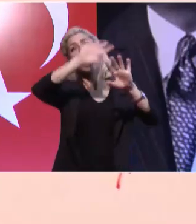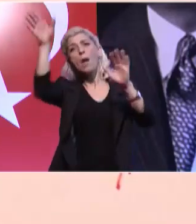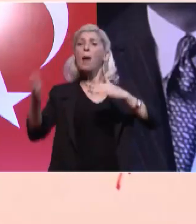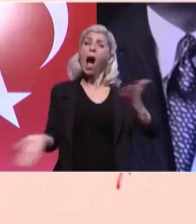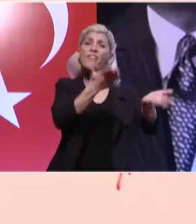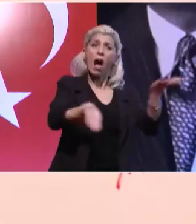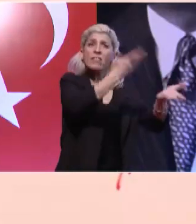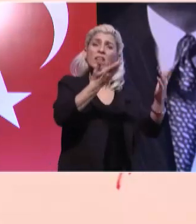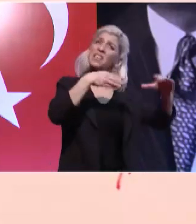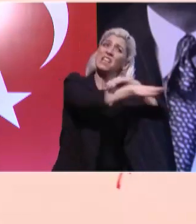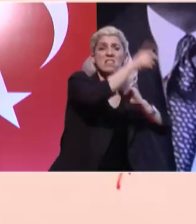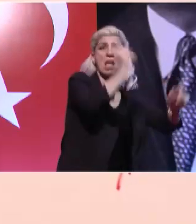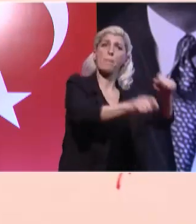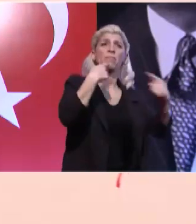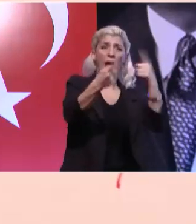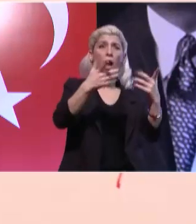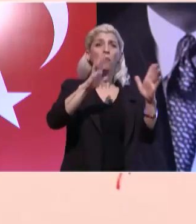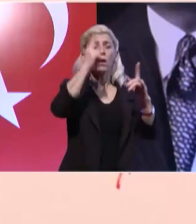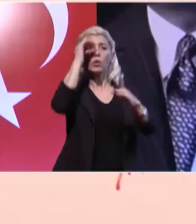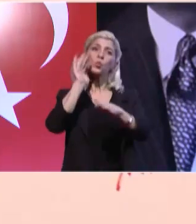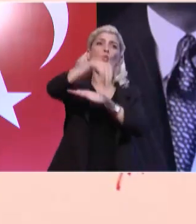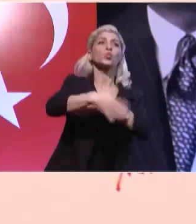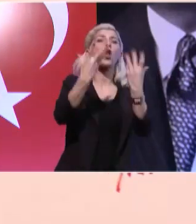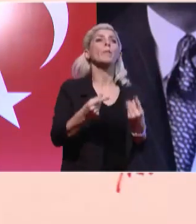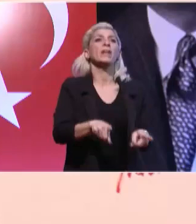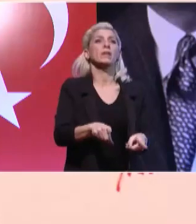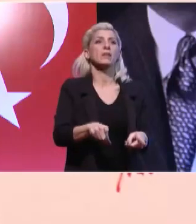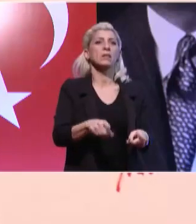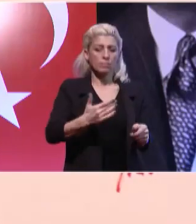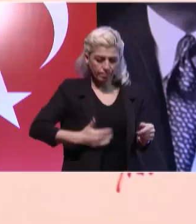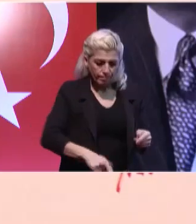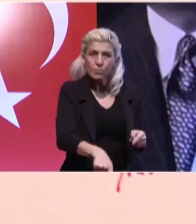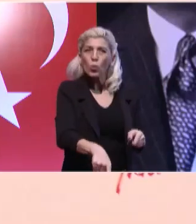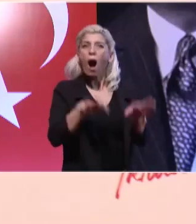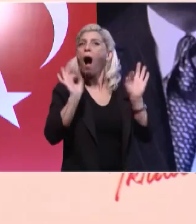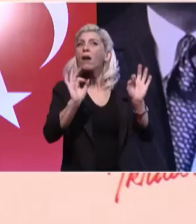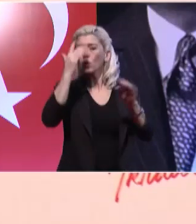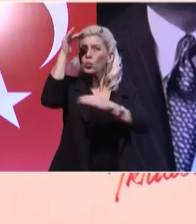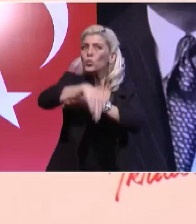dendiğinde giriyorsanız başınız belaya girer. Bugün girdiği gibi.